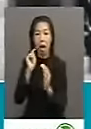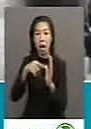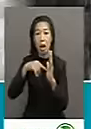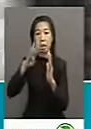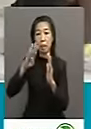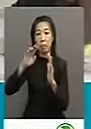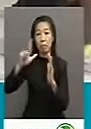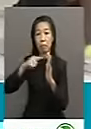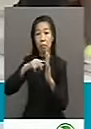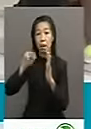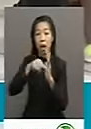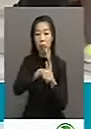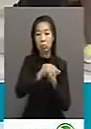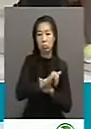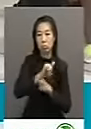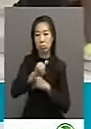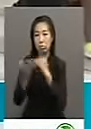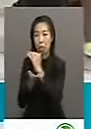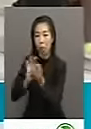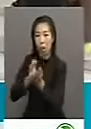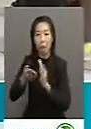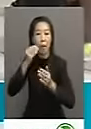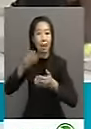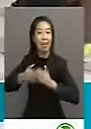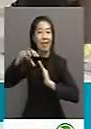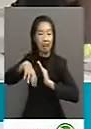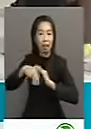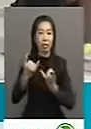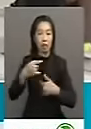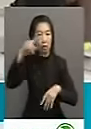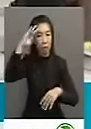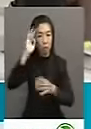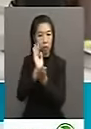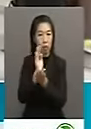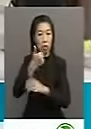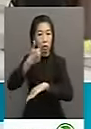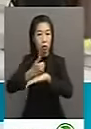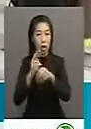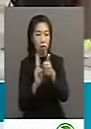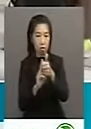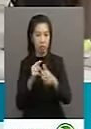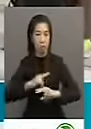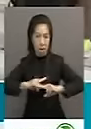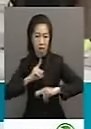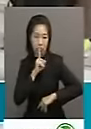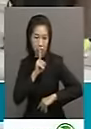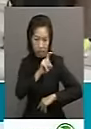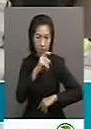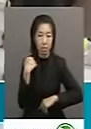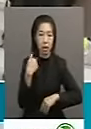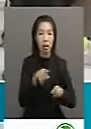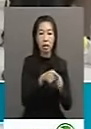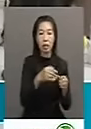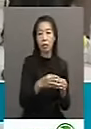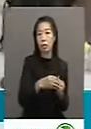ซึ่งแน่นอนค่ะว่าล่าสุดเองรองผู้บัญชาการตำรวจแห่งชาติเตรียมจะสอบปากคำด้วยตัวเองด้วยก่อนที่จะมีการส่งไปที่ศา